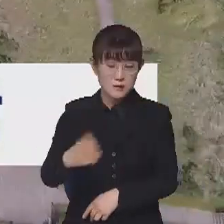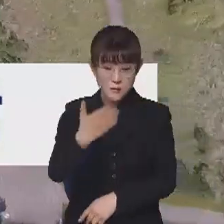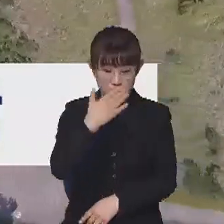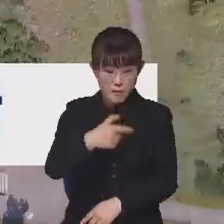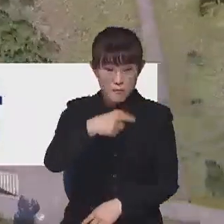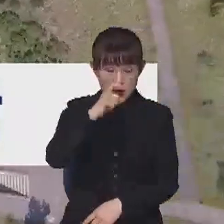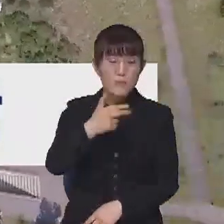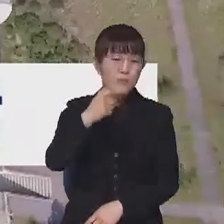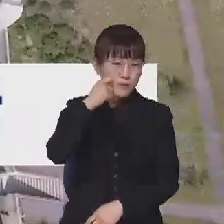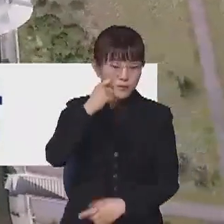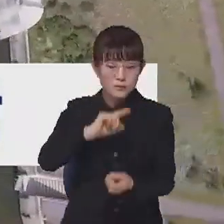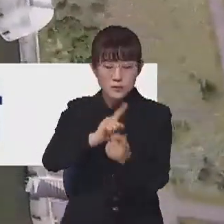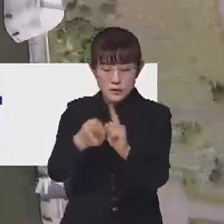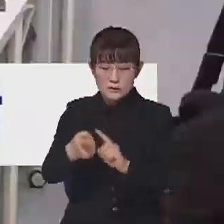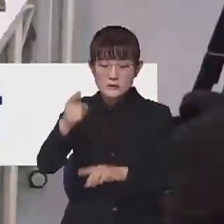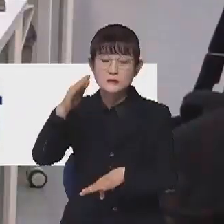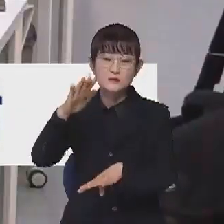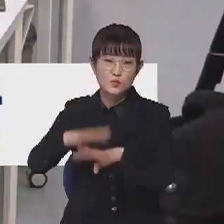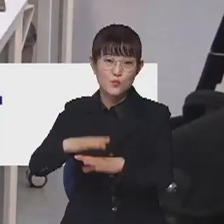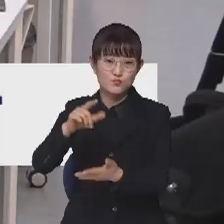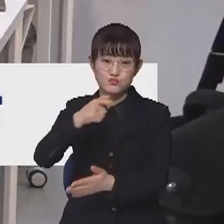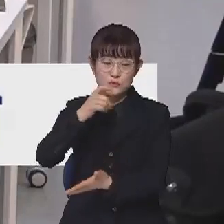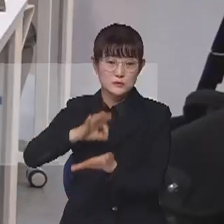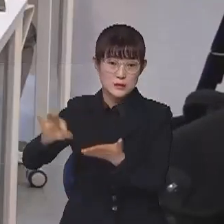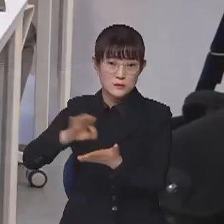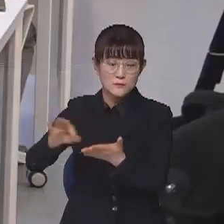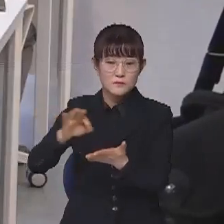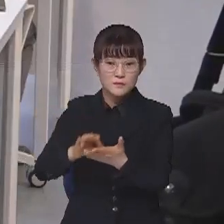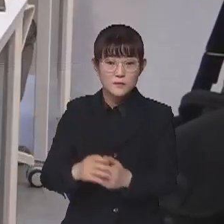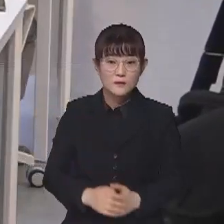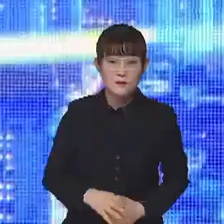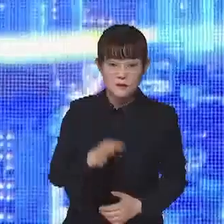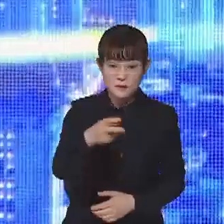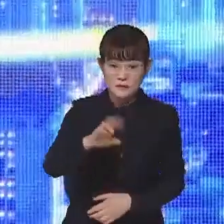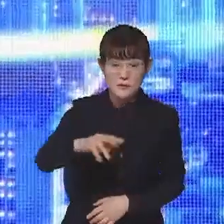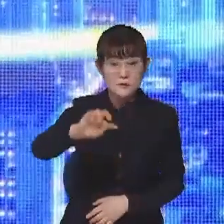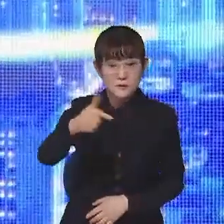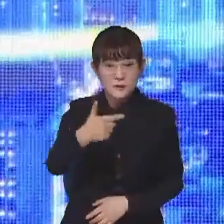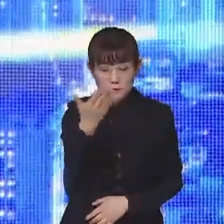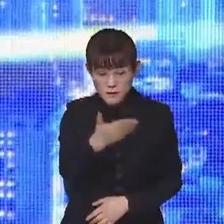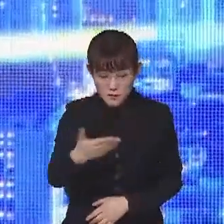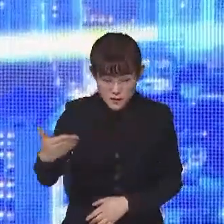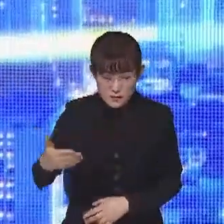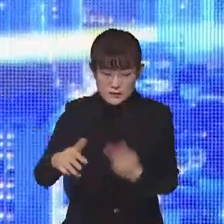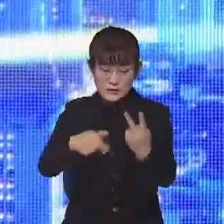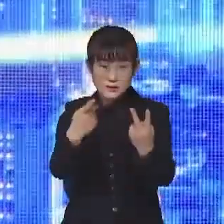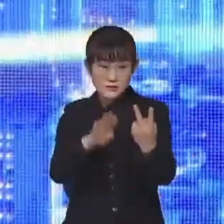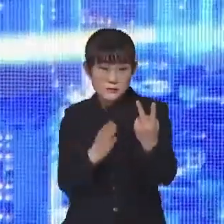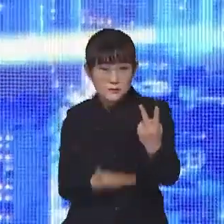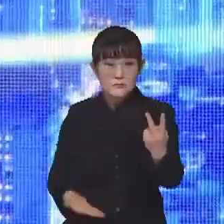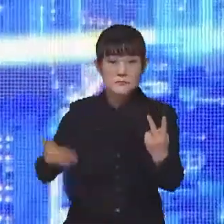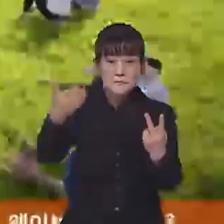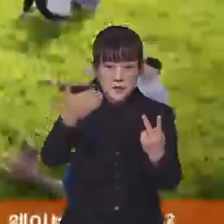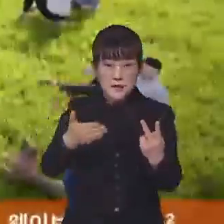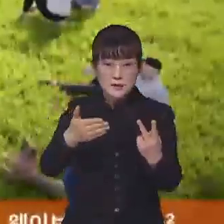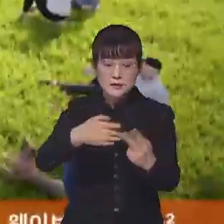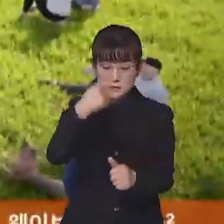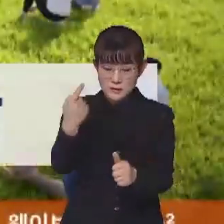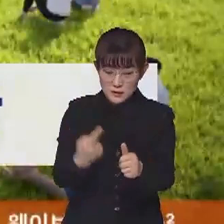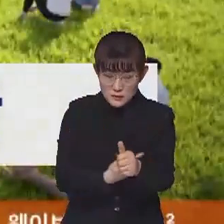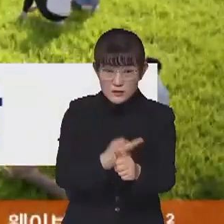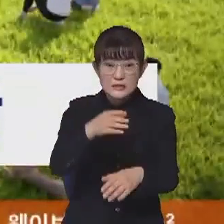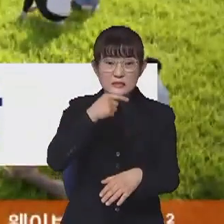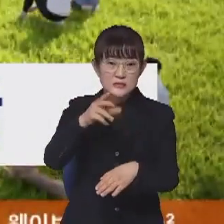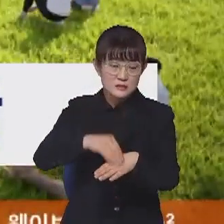아닌 농업용수로 사용됩니다. 광주광역시는 영산강의 수질을 2등급으로 개선하고 생태습지와 친수시설 등을